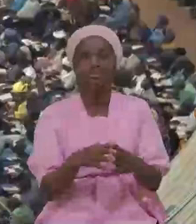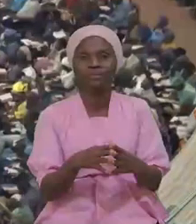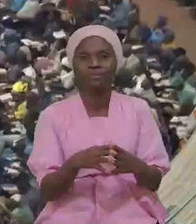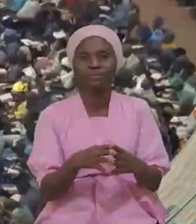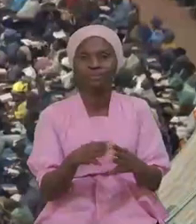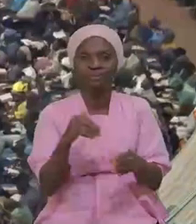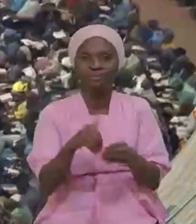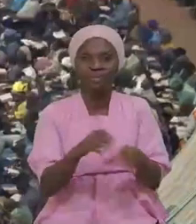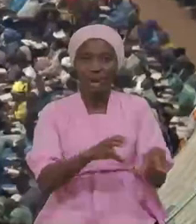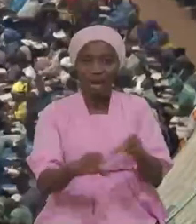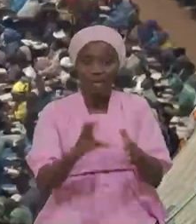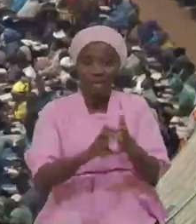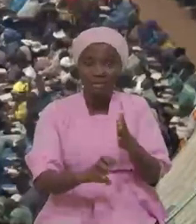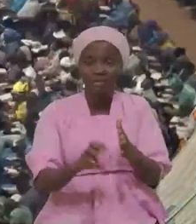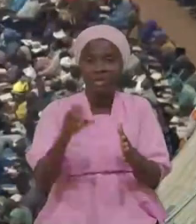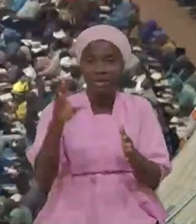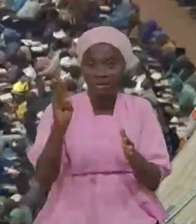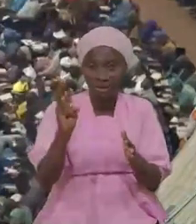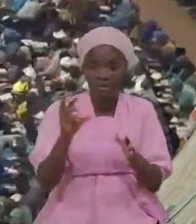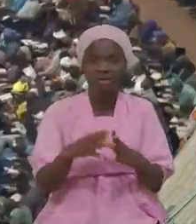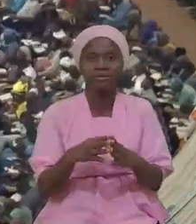Acte 16.